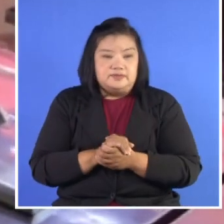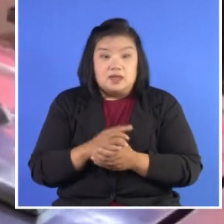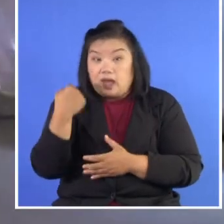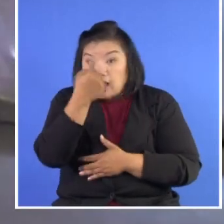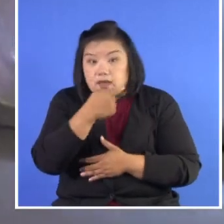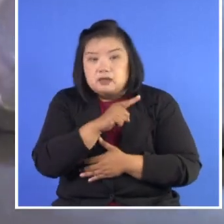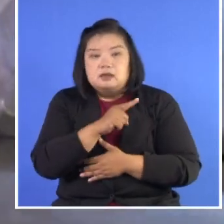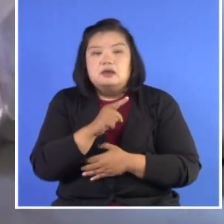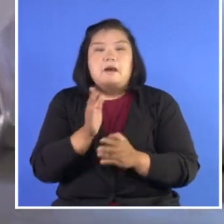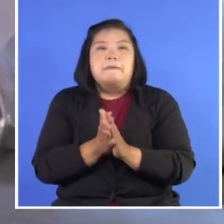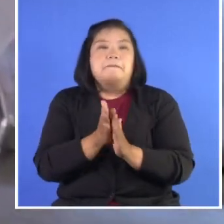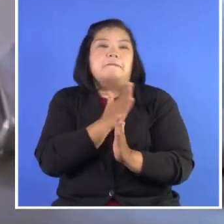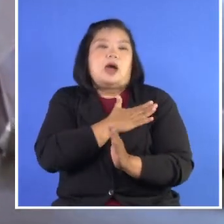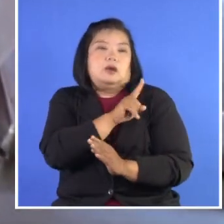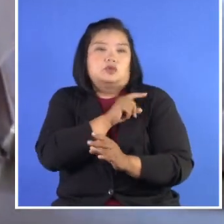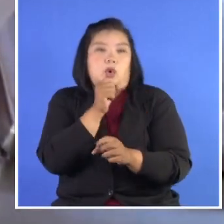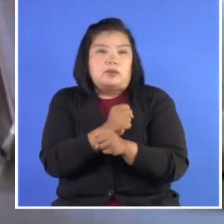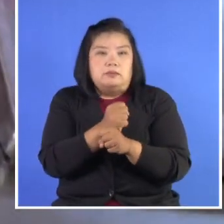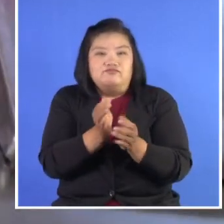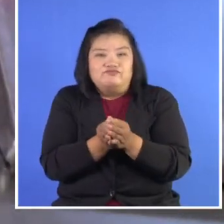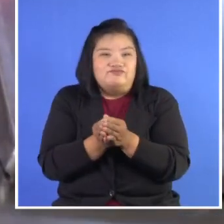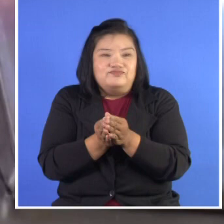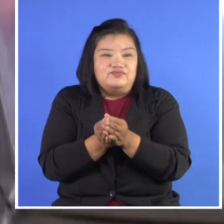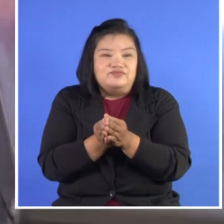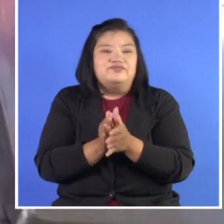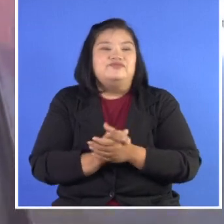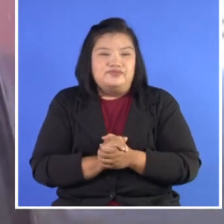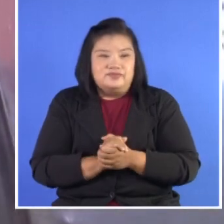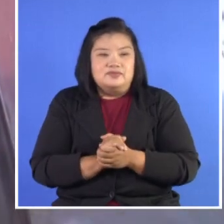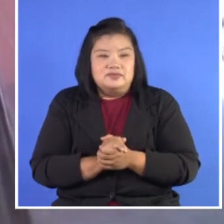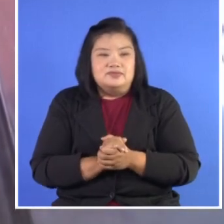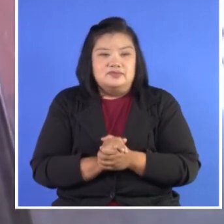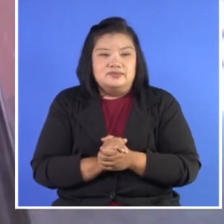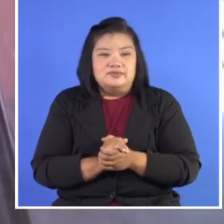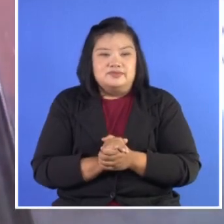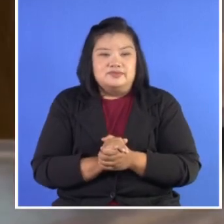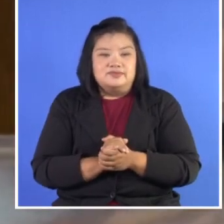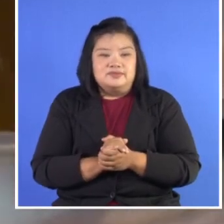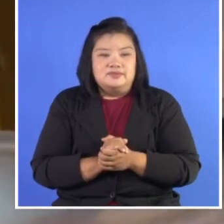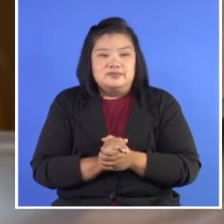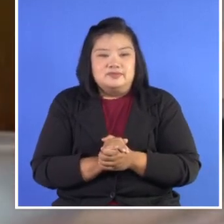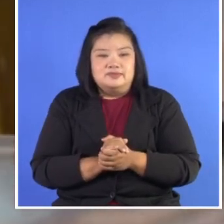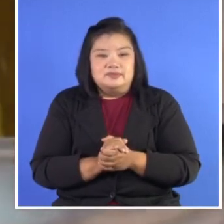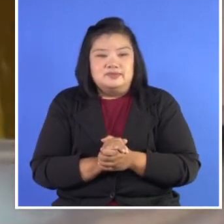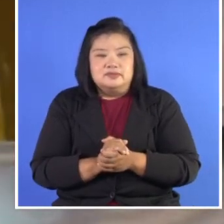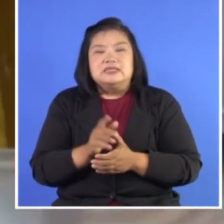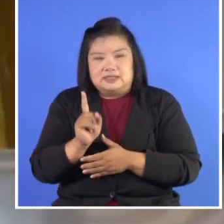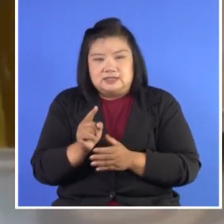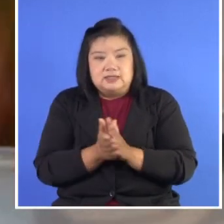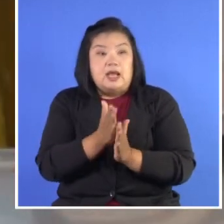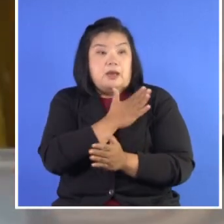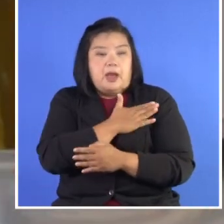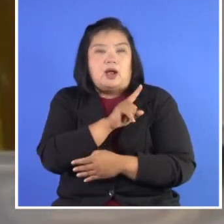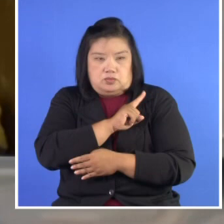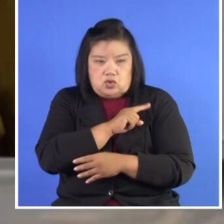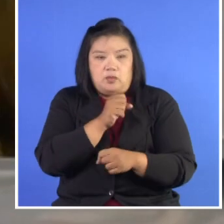รรมจริงๆค่ะพระเป็นคนทำจริงๆนะคะ ไม่ใช่กินไปก็ฟังบทสวดไปใช่ไหม พระเป็นคนทำไอติมจริงๆเดี๋ยวให้โยมมาขายหน่อ